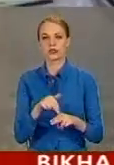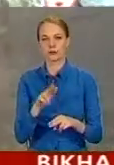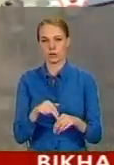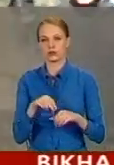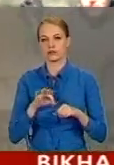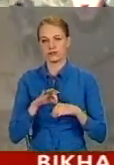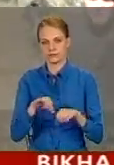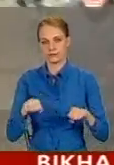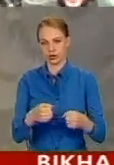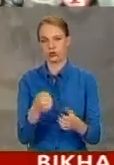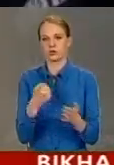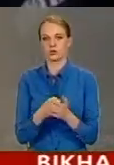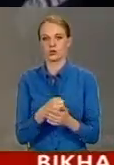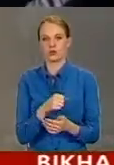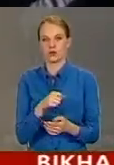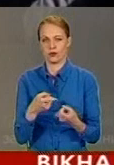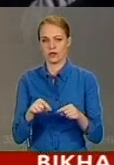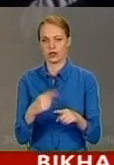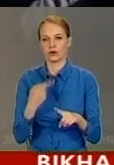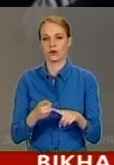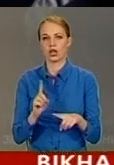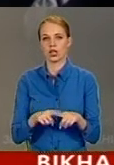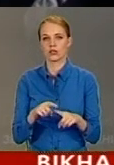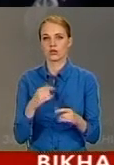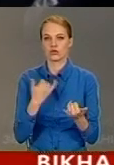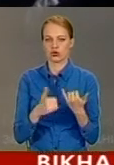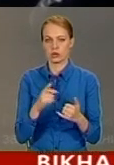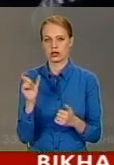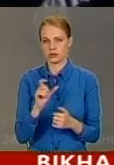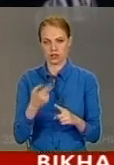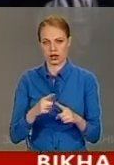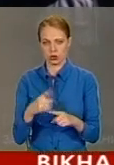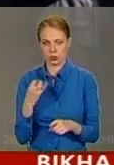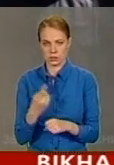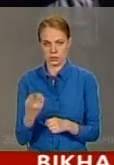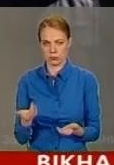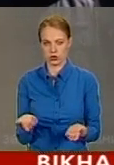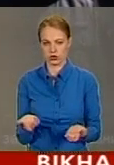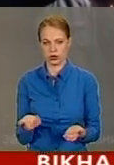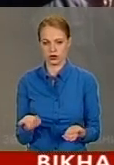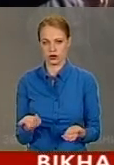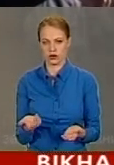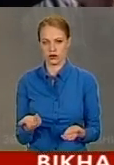ведуть Олександра до відділку. Це жовте і синє, це не заборонено.